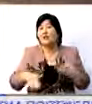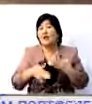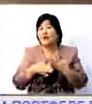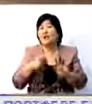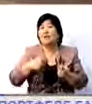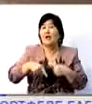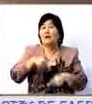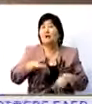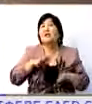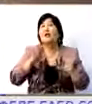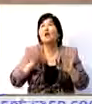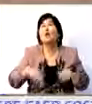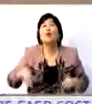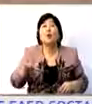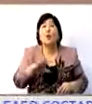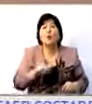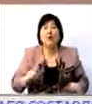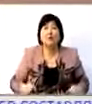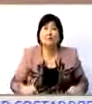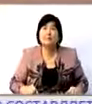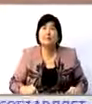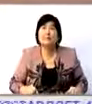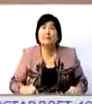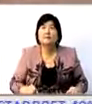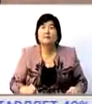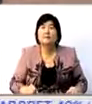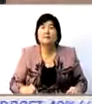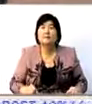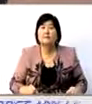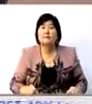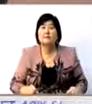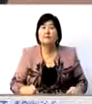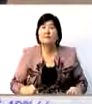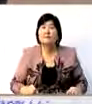предпринимательства в регионе. Алина Паражанбек, Булат Абденов, Канат Махамбетов, телеканал «Кызылорда».